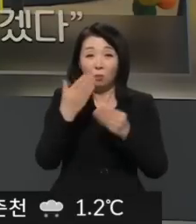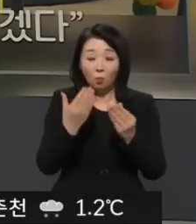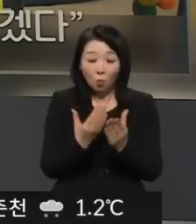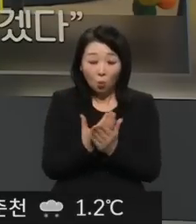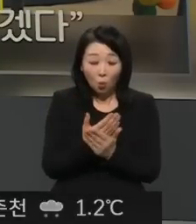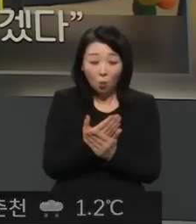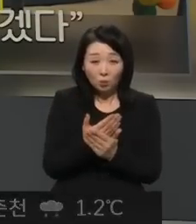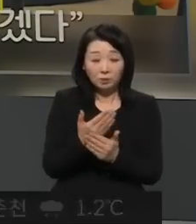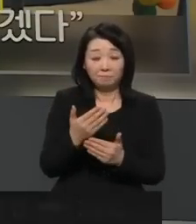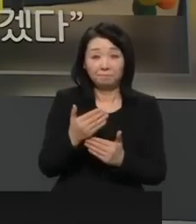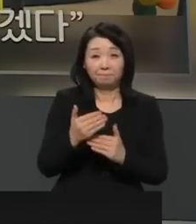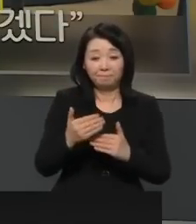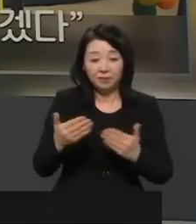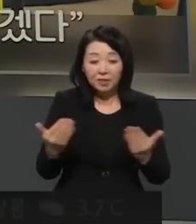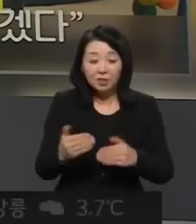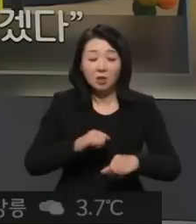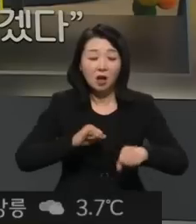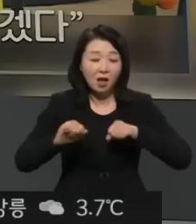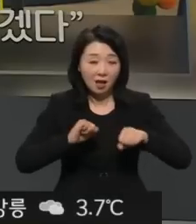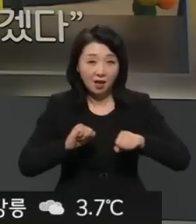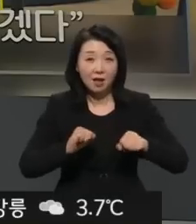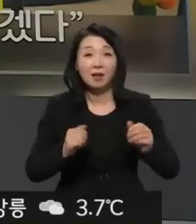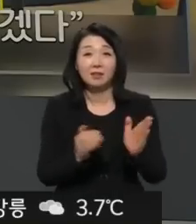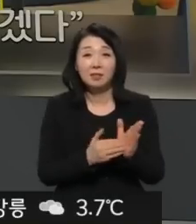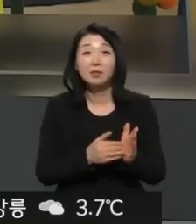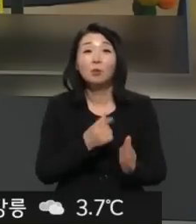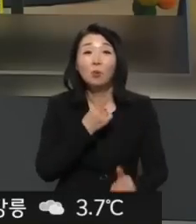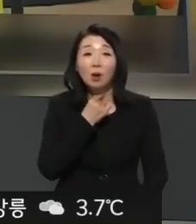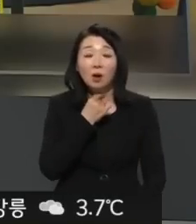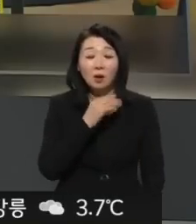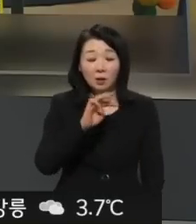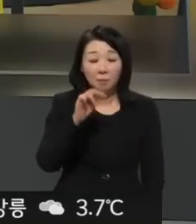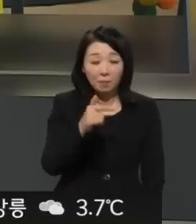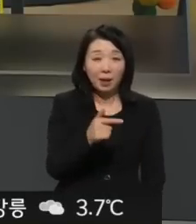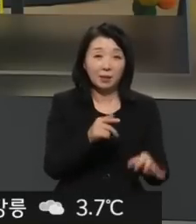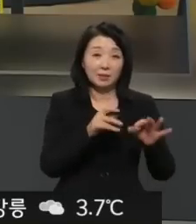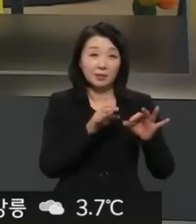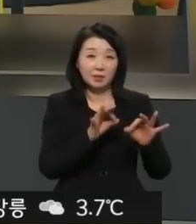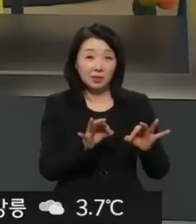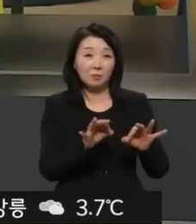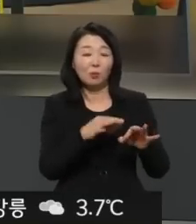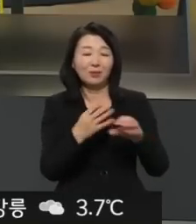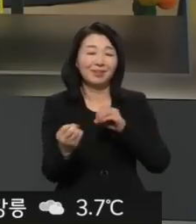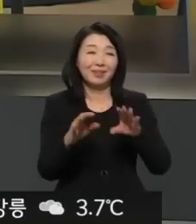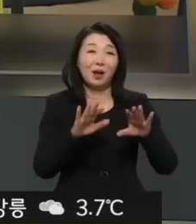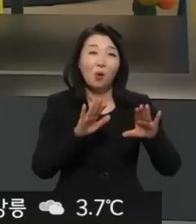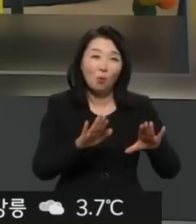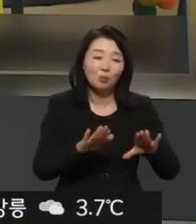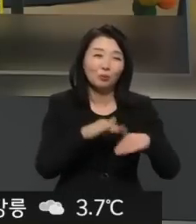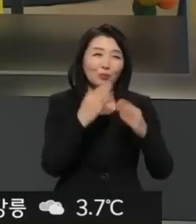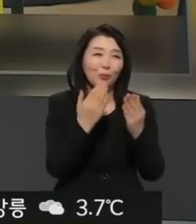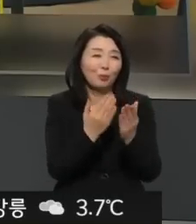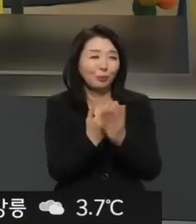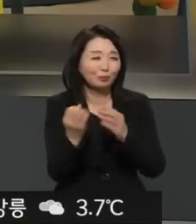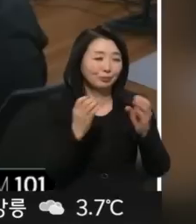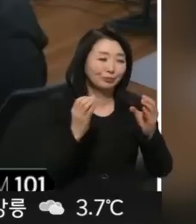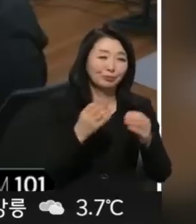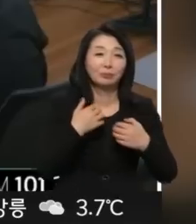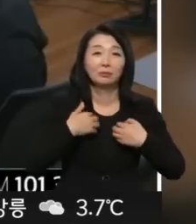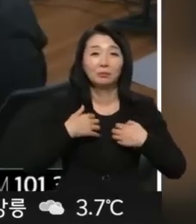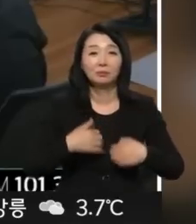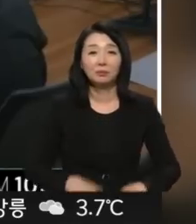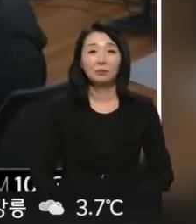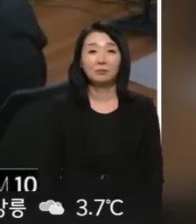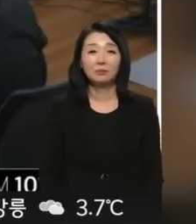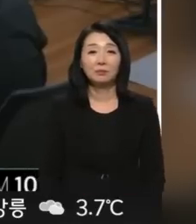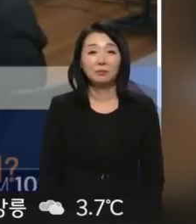일정 흔들림 없이 소화하겠다고 한 만큼 박 전 원장과 김 씨의 티키타카는 오늘도 현란한데요.